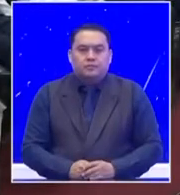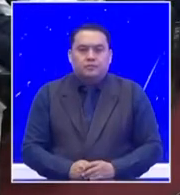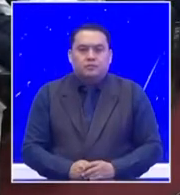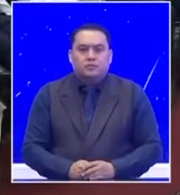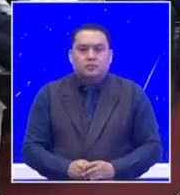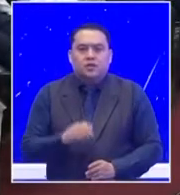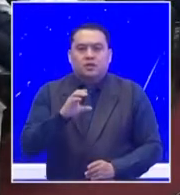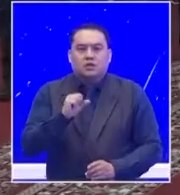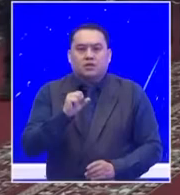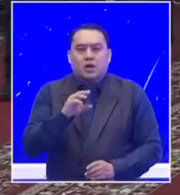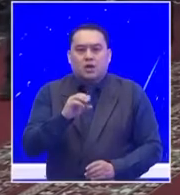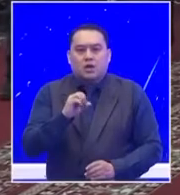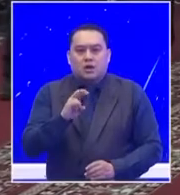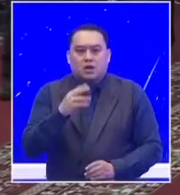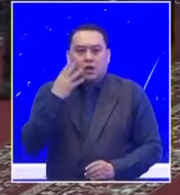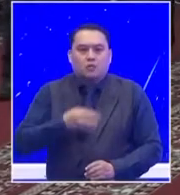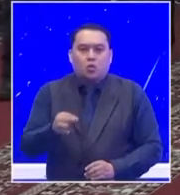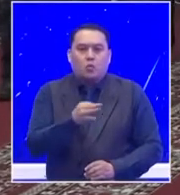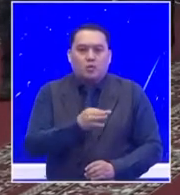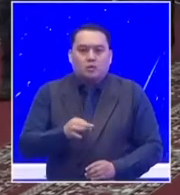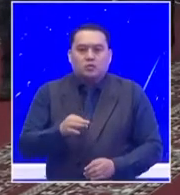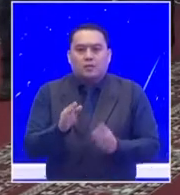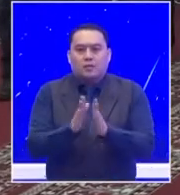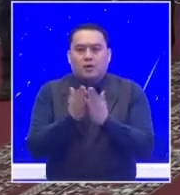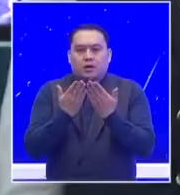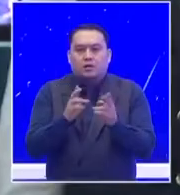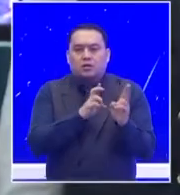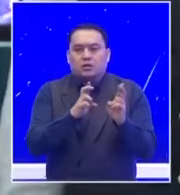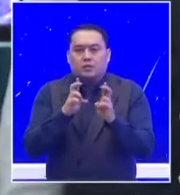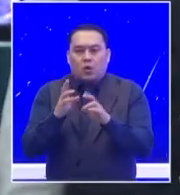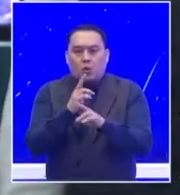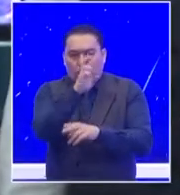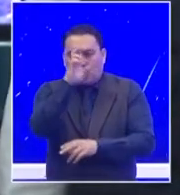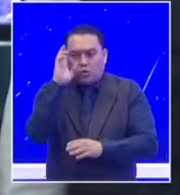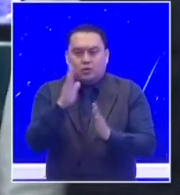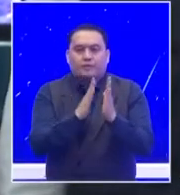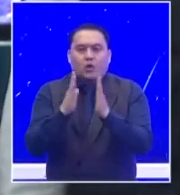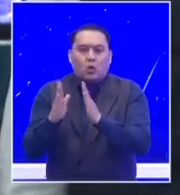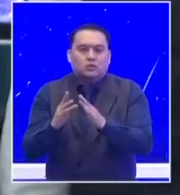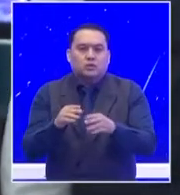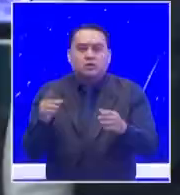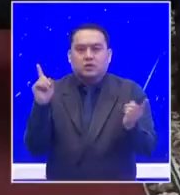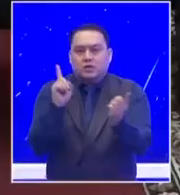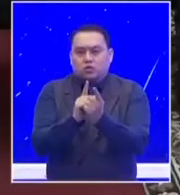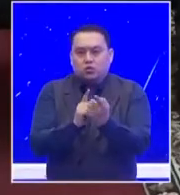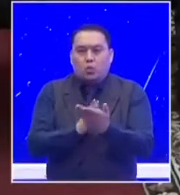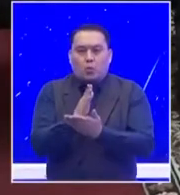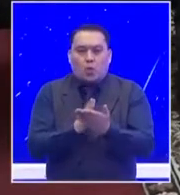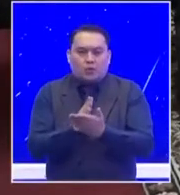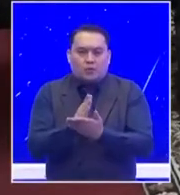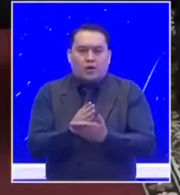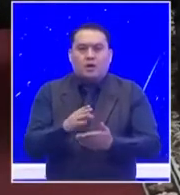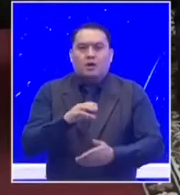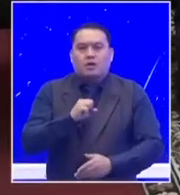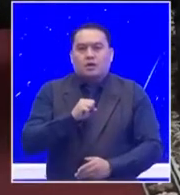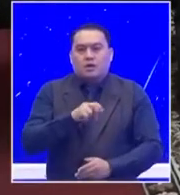Сондай-ақ, Сәкен Сейфуллин атындағы Алматы облыстық әмбебап кітапханасында соғыс ардагерлерімен кездесу өтті. Онда Ауған соғысының